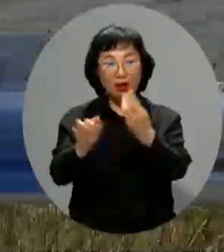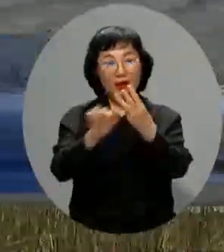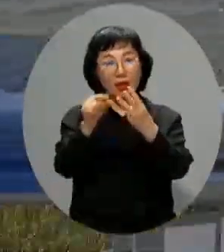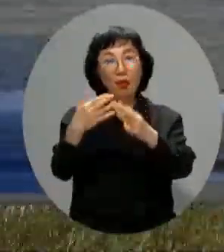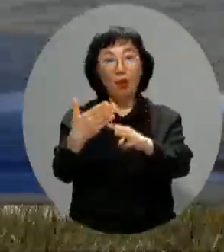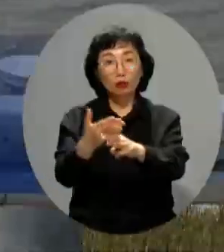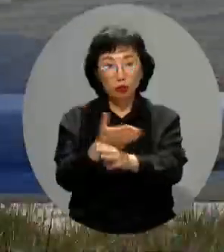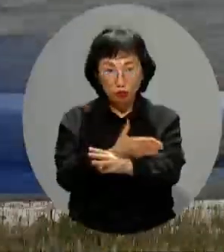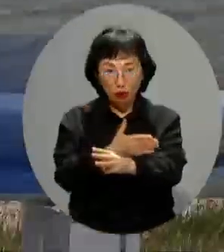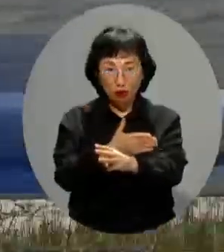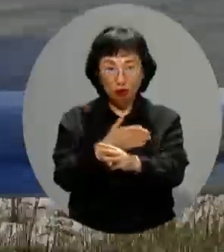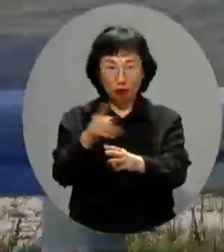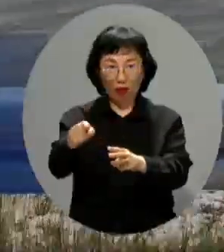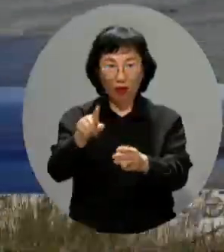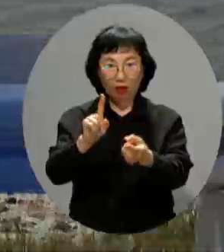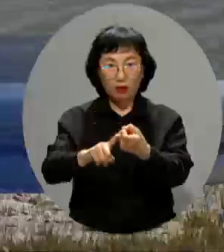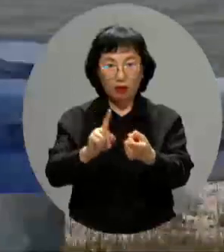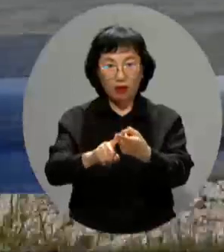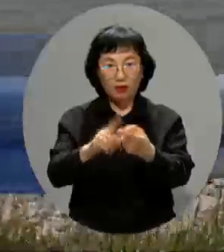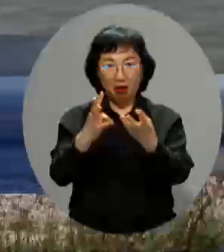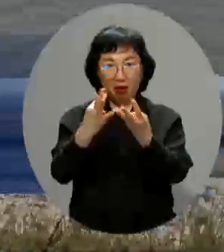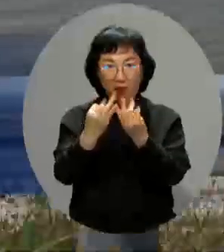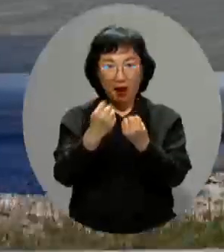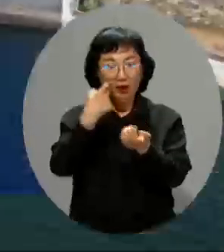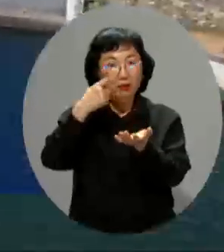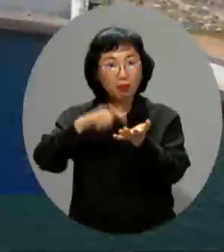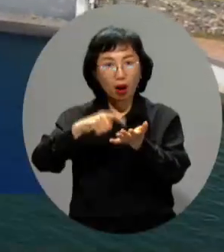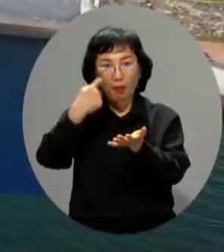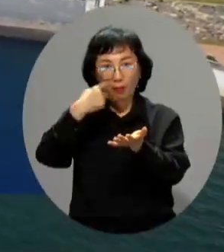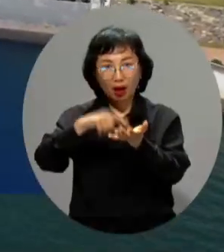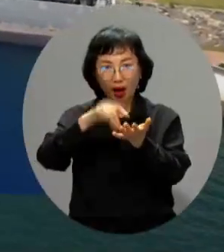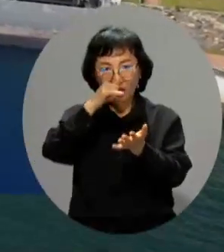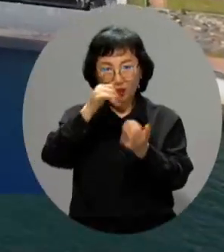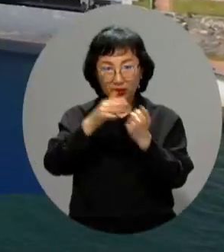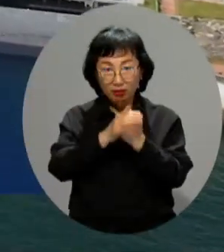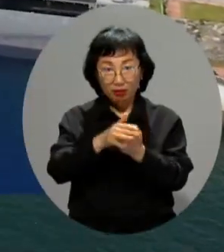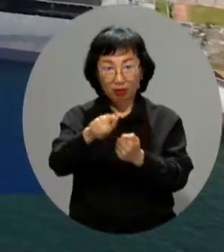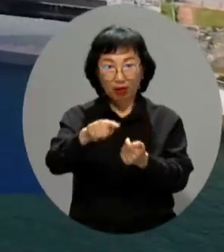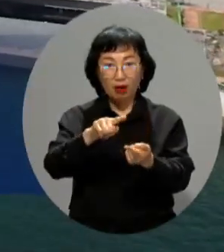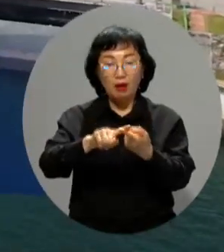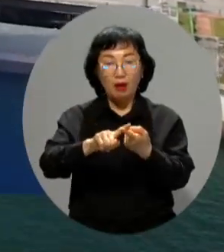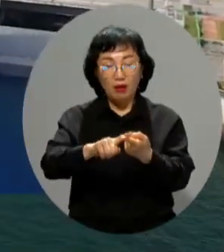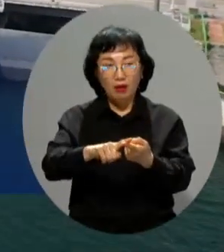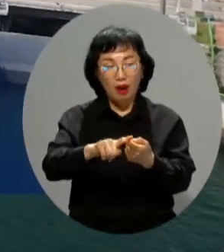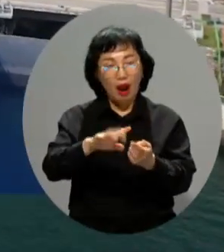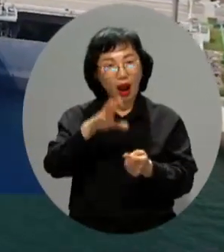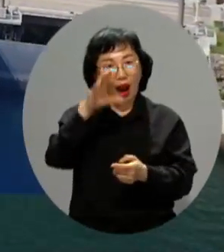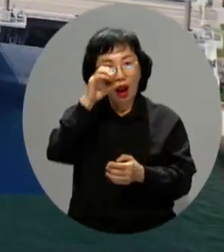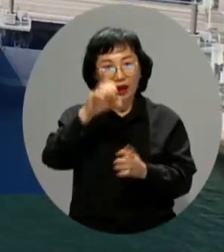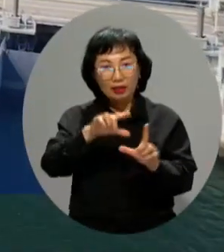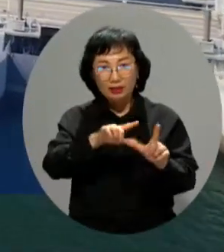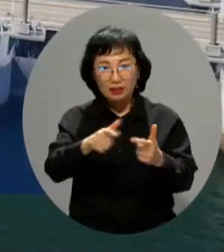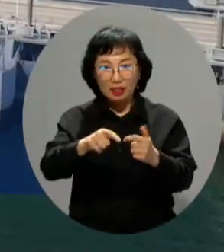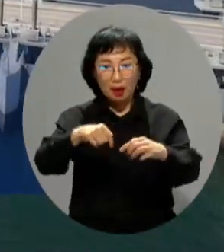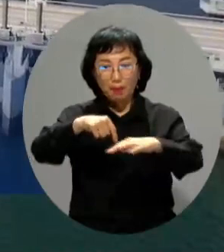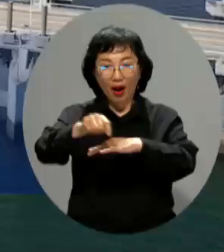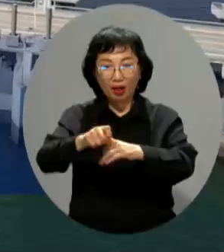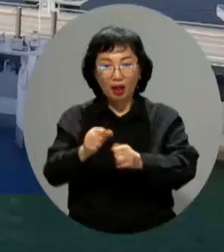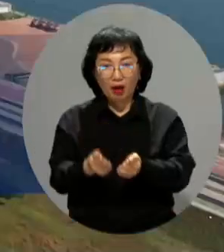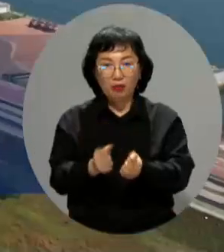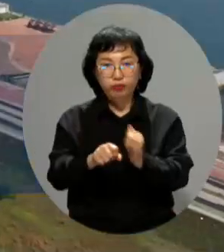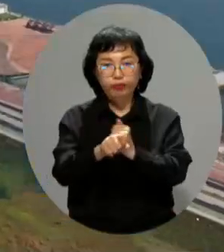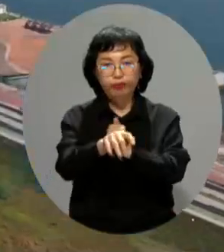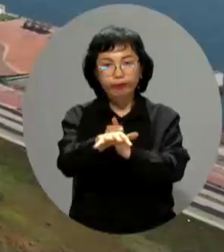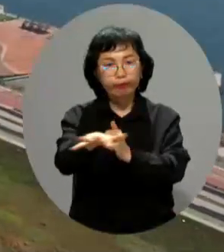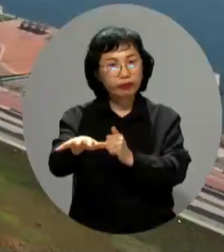달부터 폴립이 많이 좀 발부했다고 그래요. 안에 있던 해파리 유생이 바깥으로 배출되지